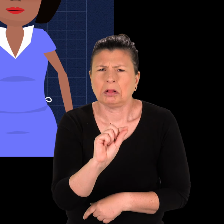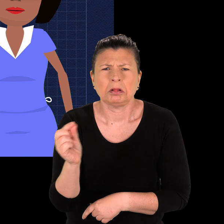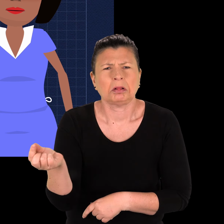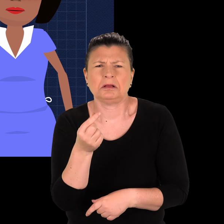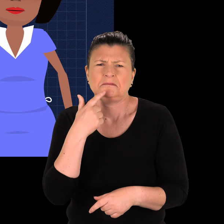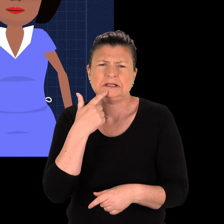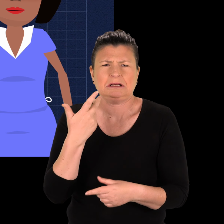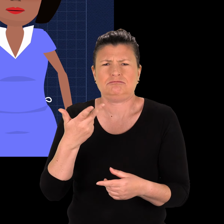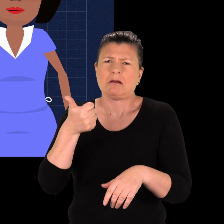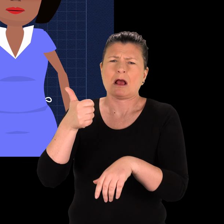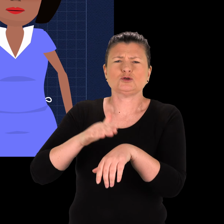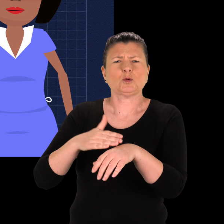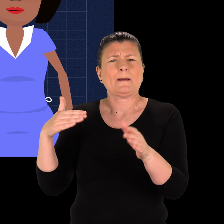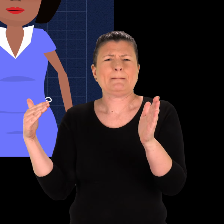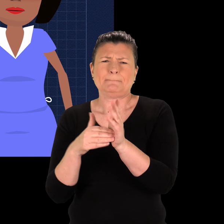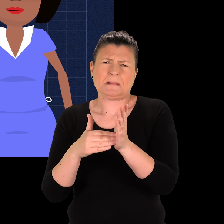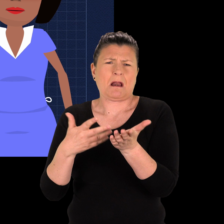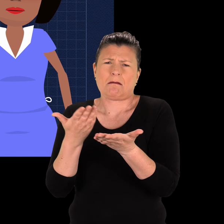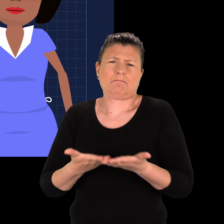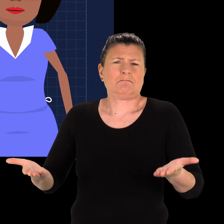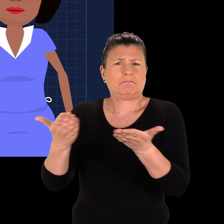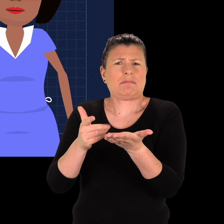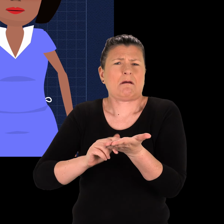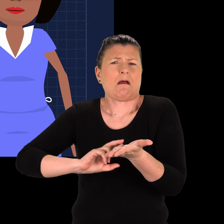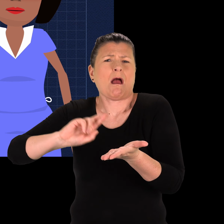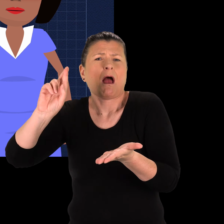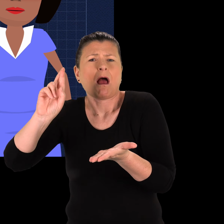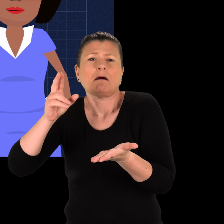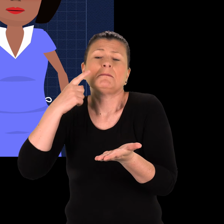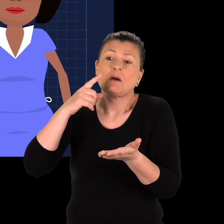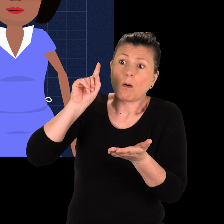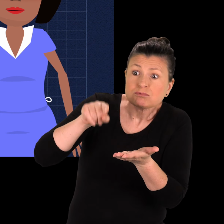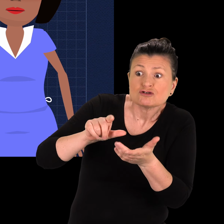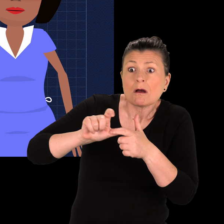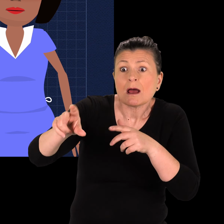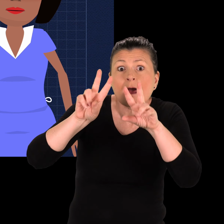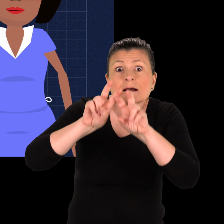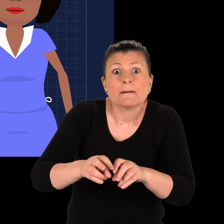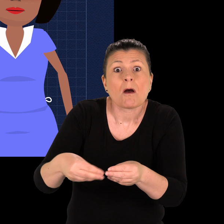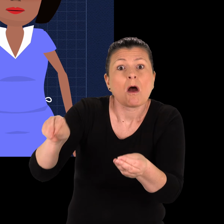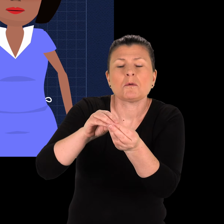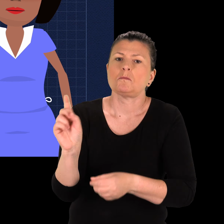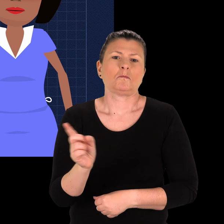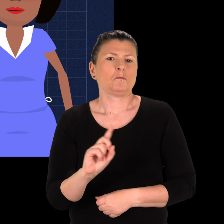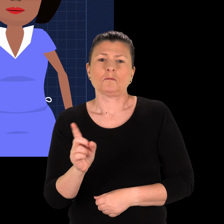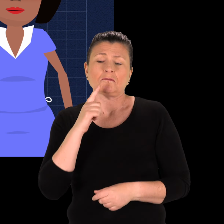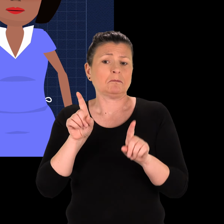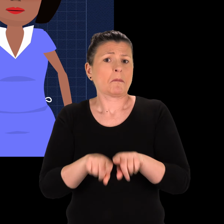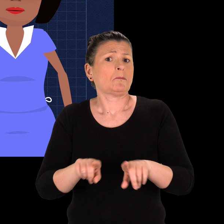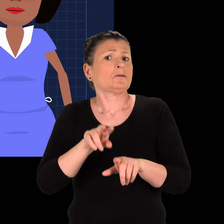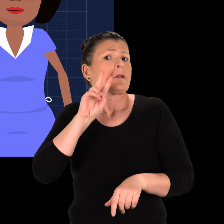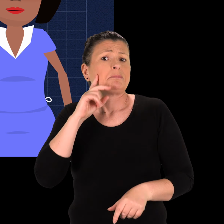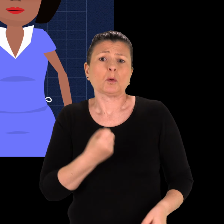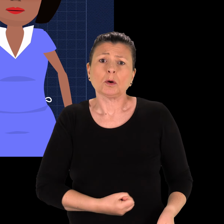votre résultat final l'estime plus rare que 1 cas pour 1000 femmes comme vous. Dans ce cas, il n'y a pas d'examen supplémentaire nécessaire. Le